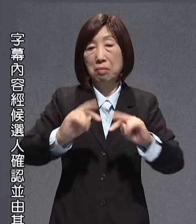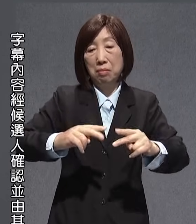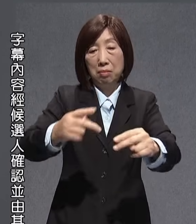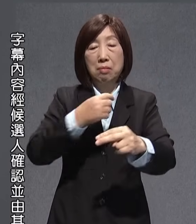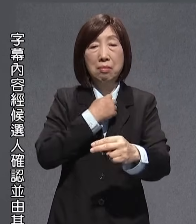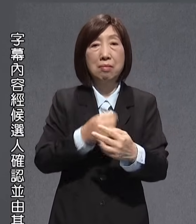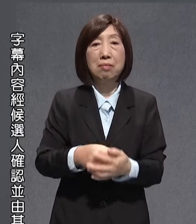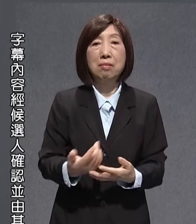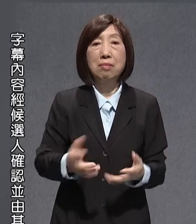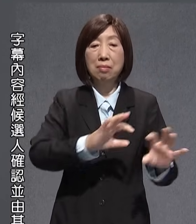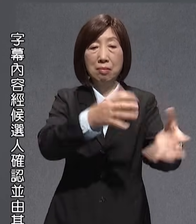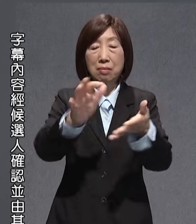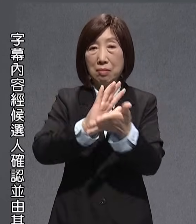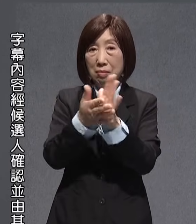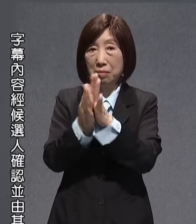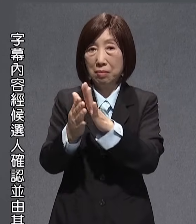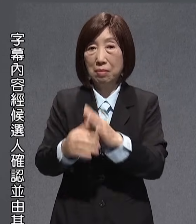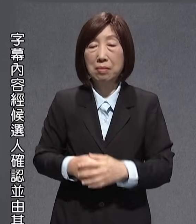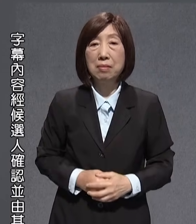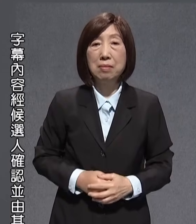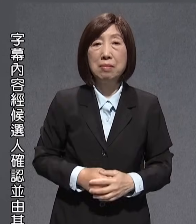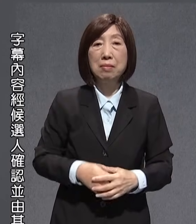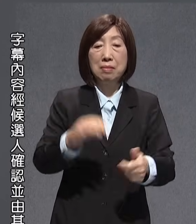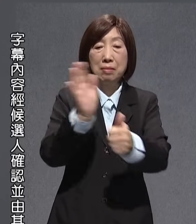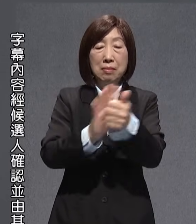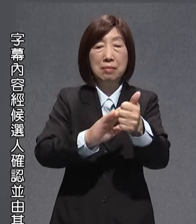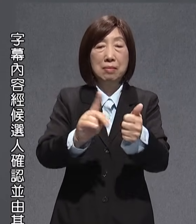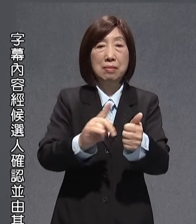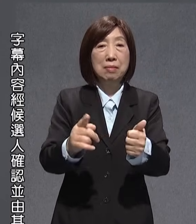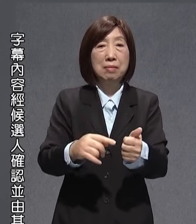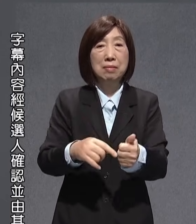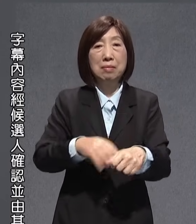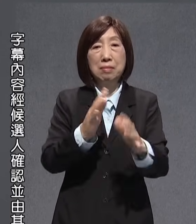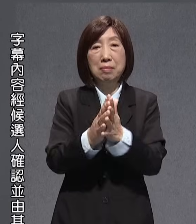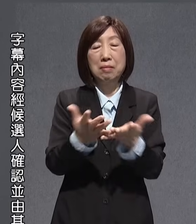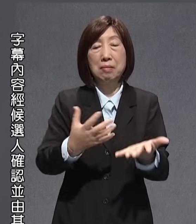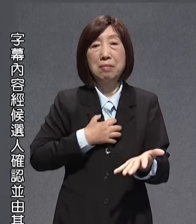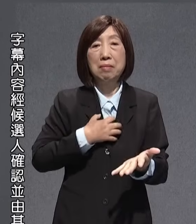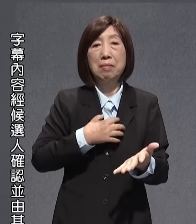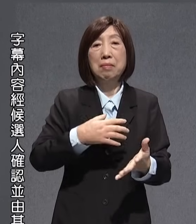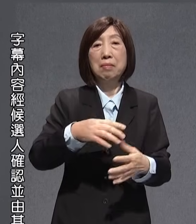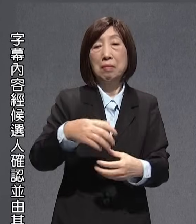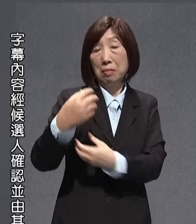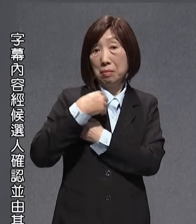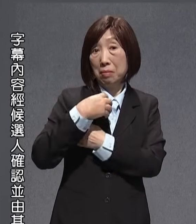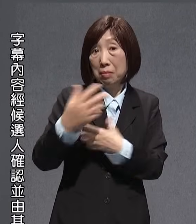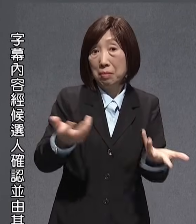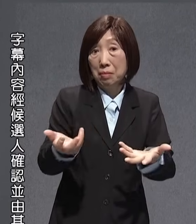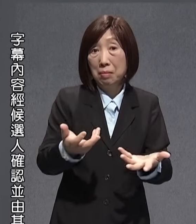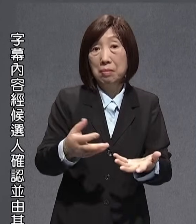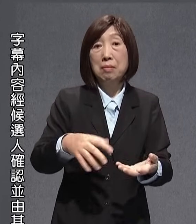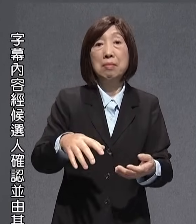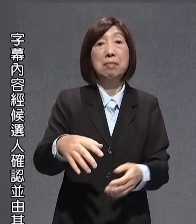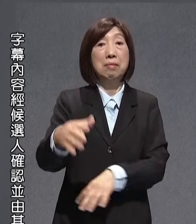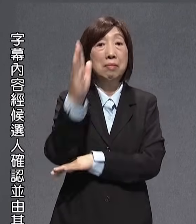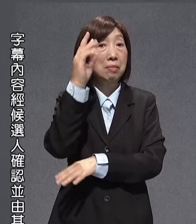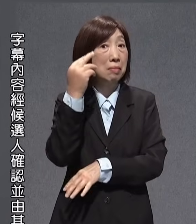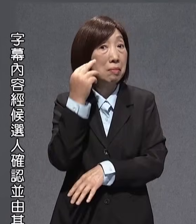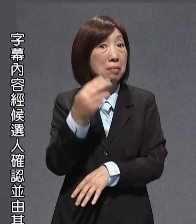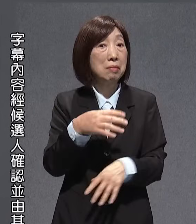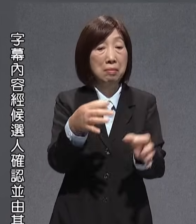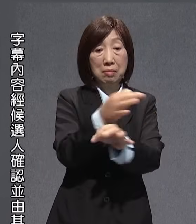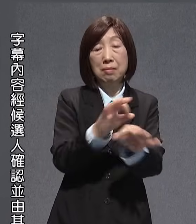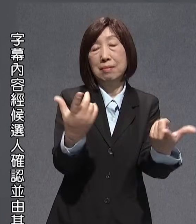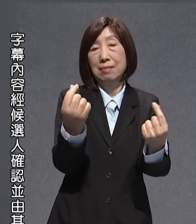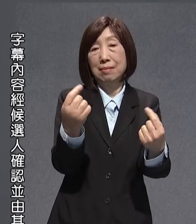些世界局势的变化造成的风险，不仅仅在军事跟政治，更包括经济。从以